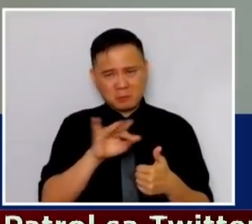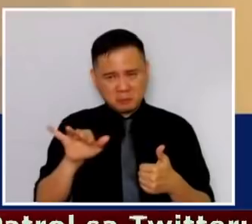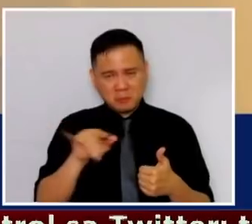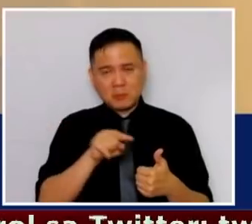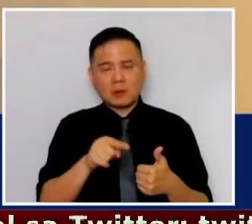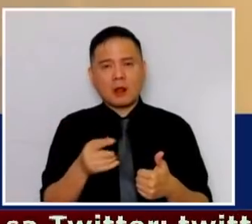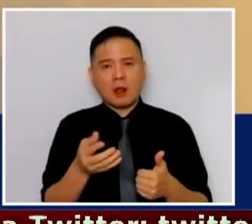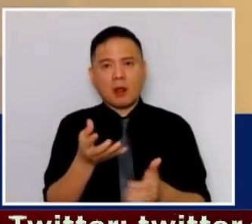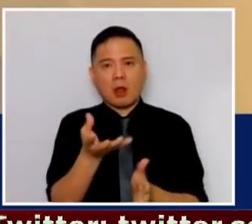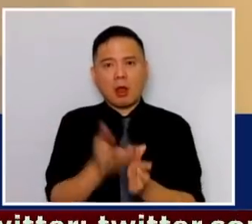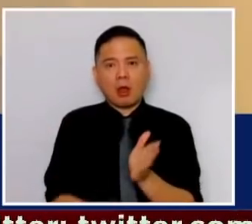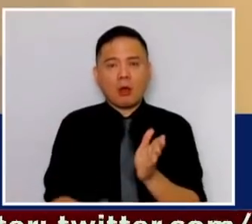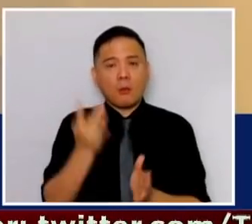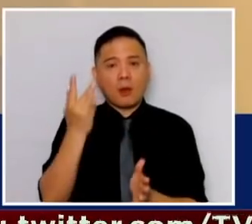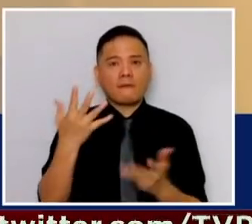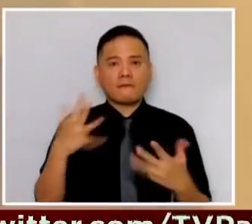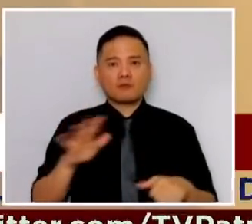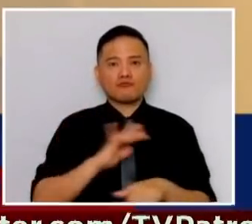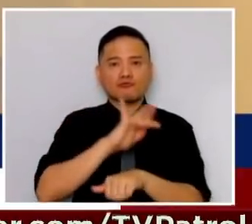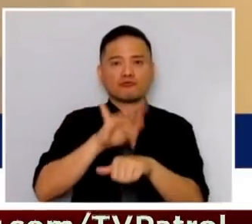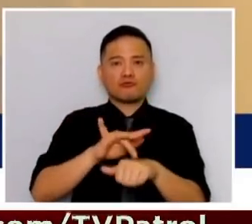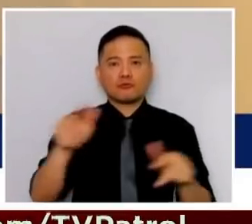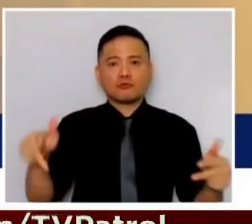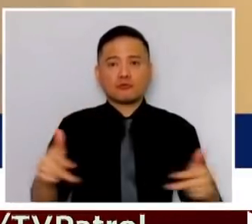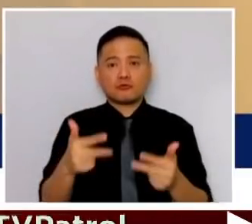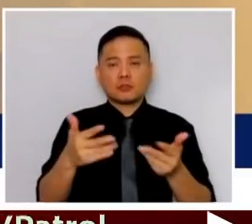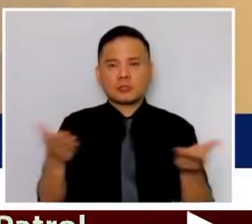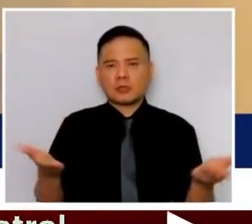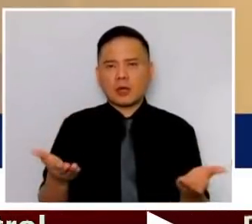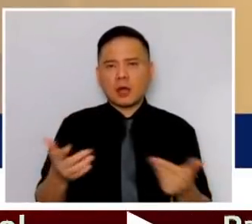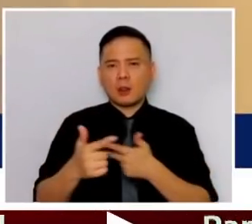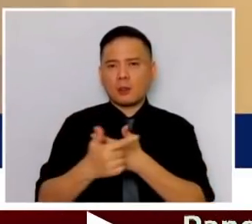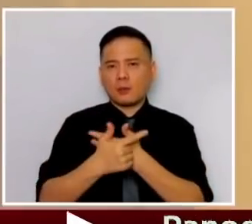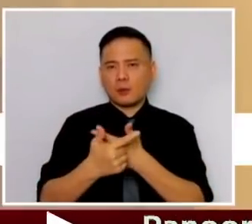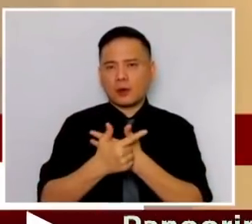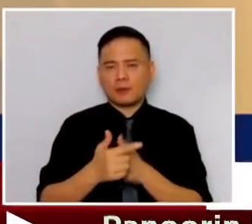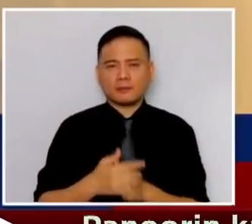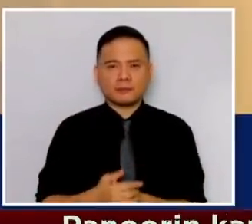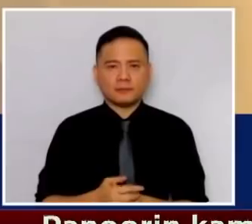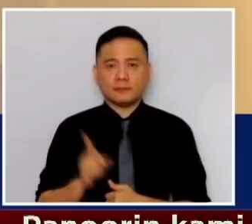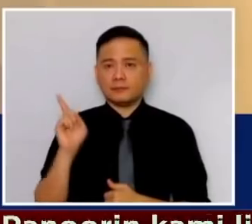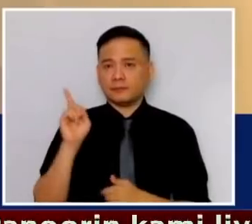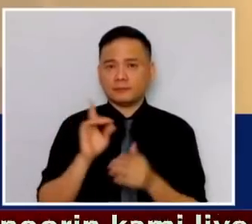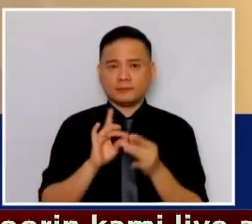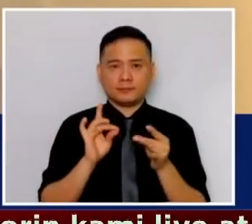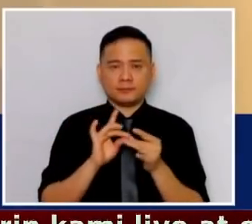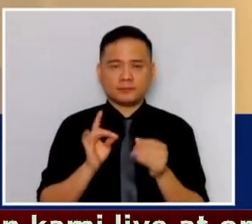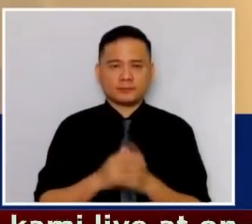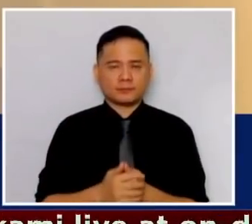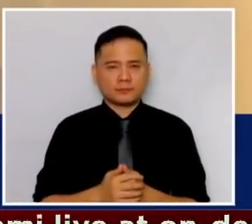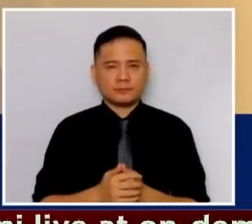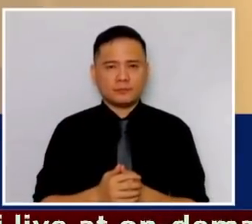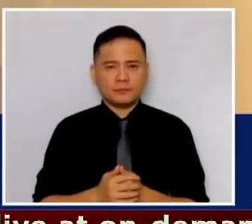Laguna. Pakiusap ko po eh sana eh ilitaw na nila yung mga taong